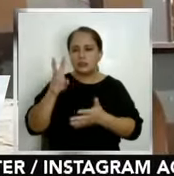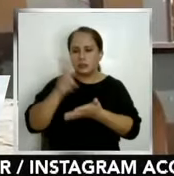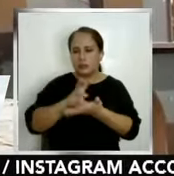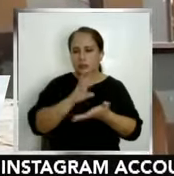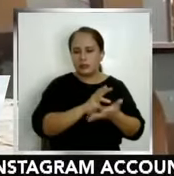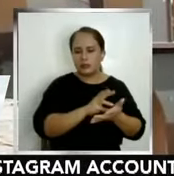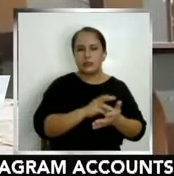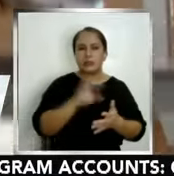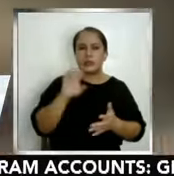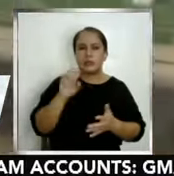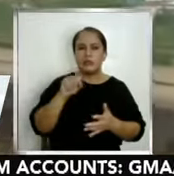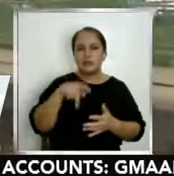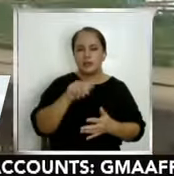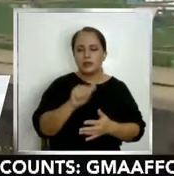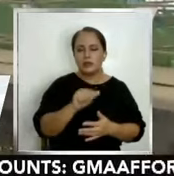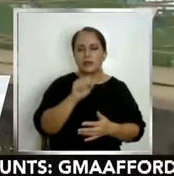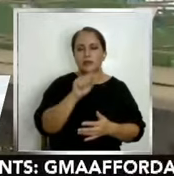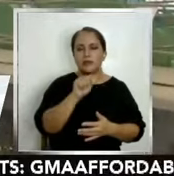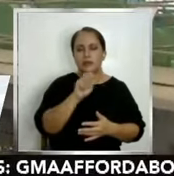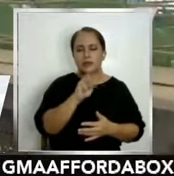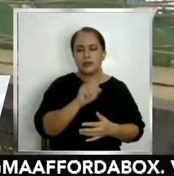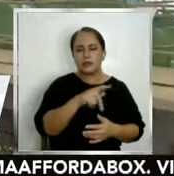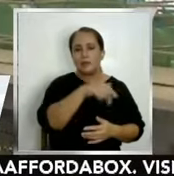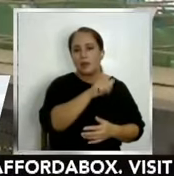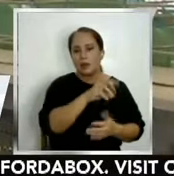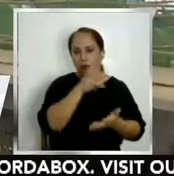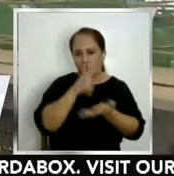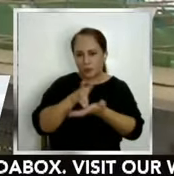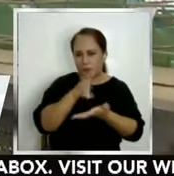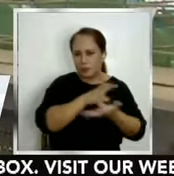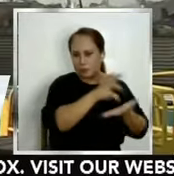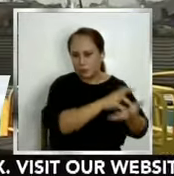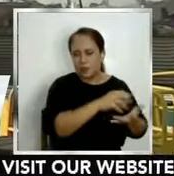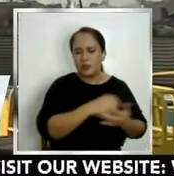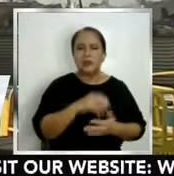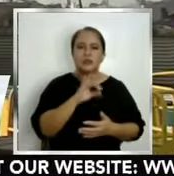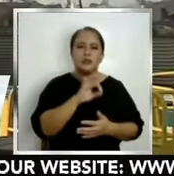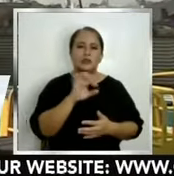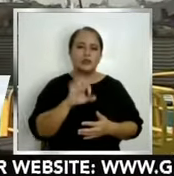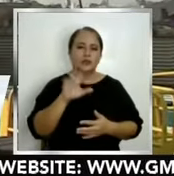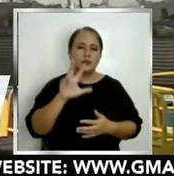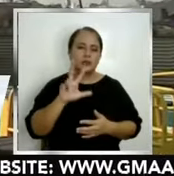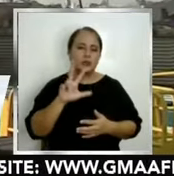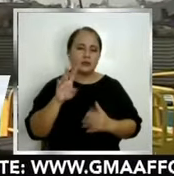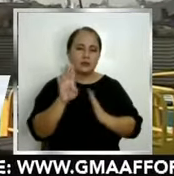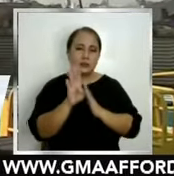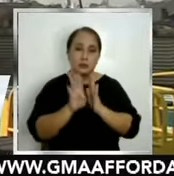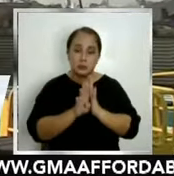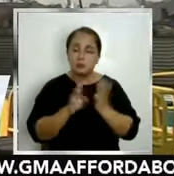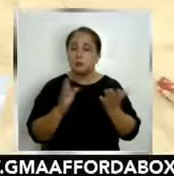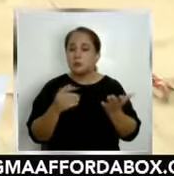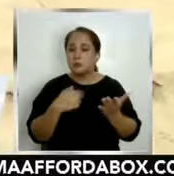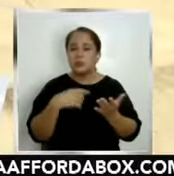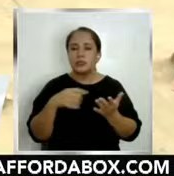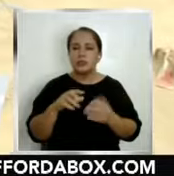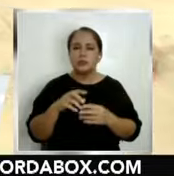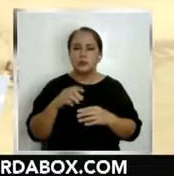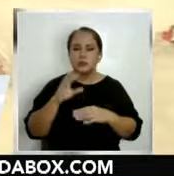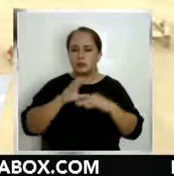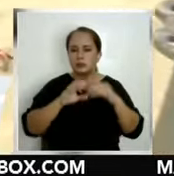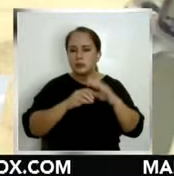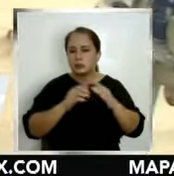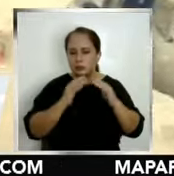at Paco Stations. Pati ang 23.9 billion pesos sa kontrata para sa construction ng civil engineering tunnel at